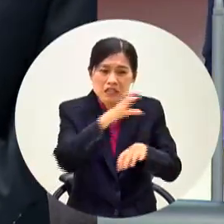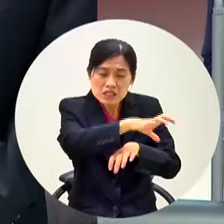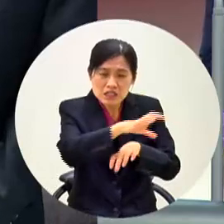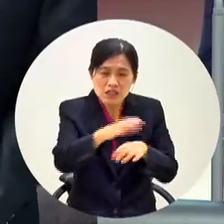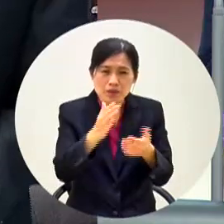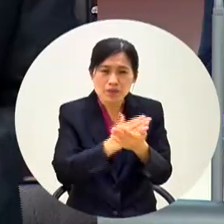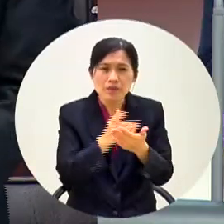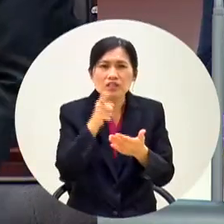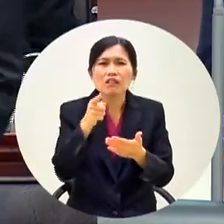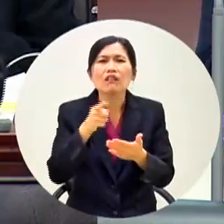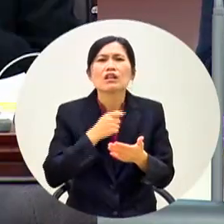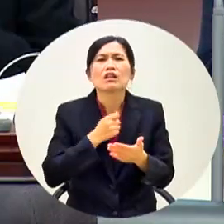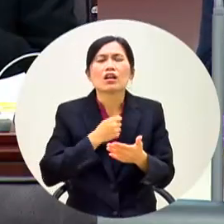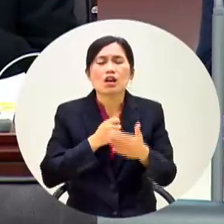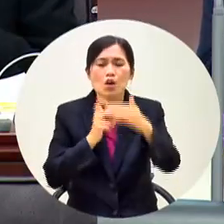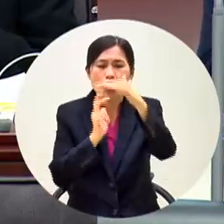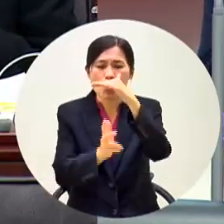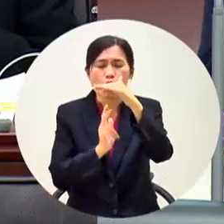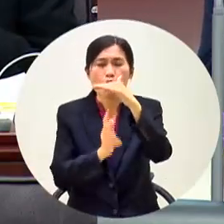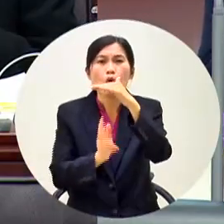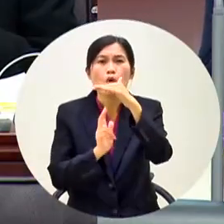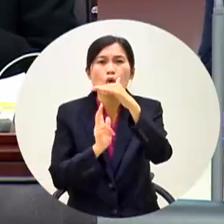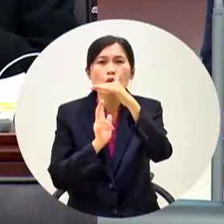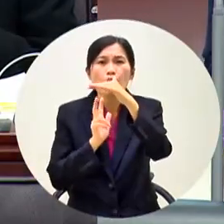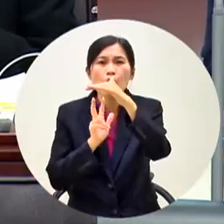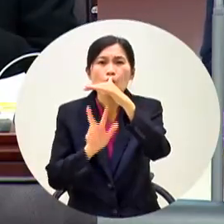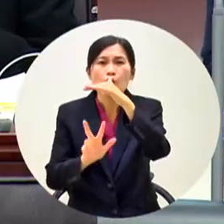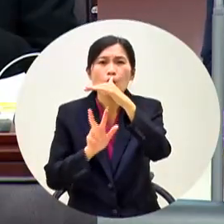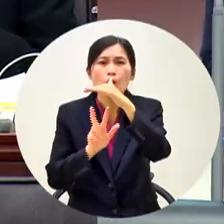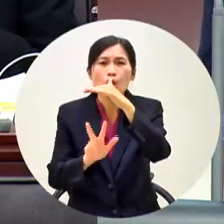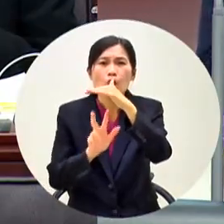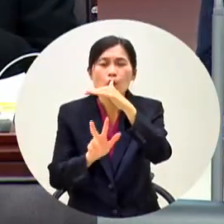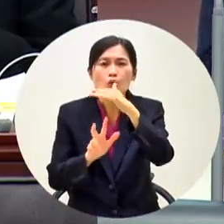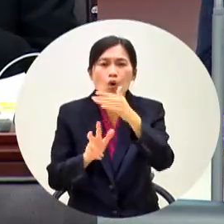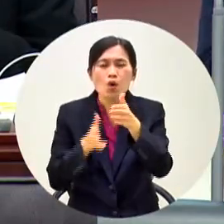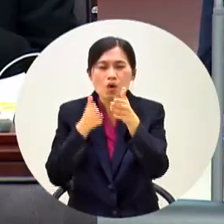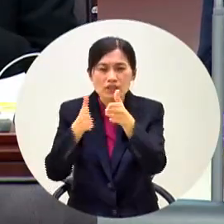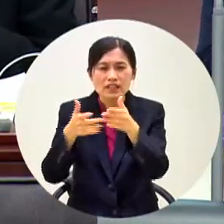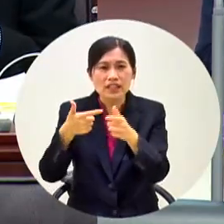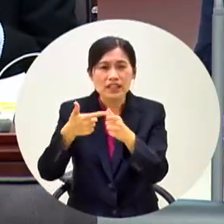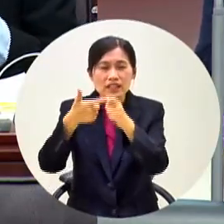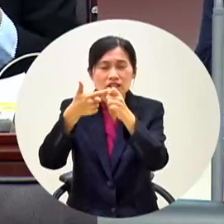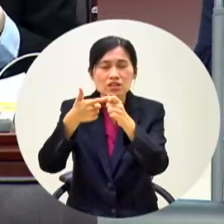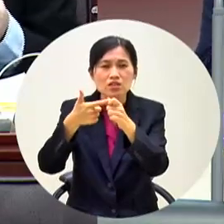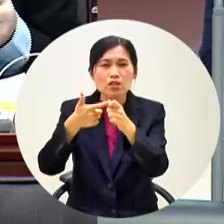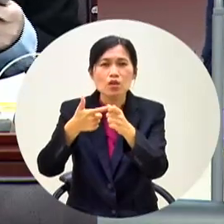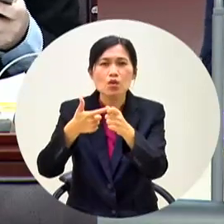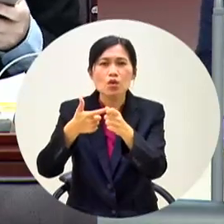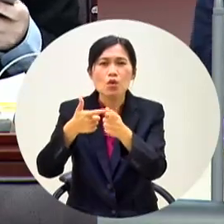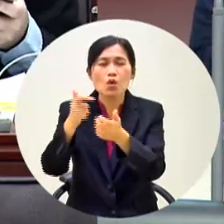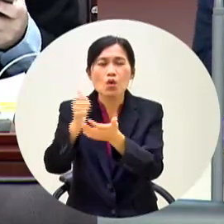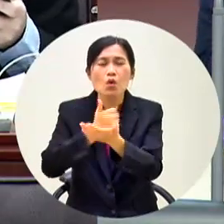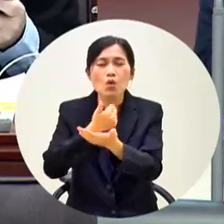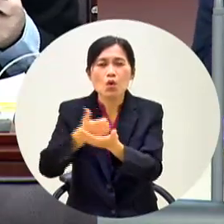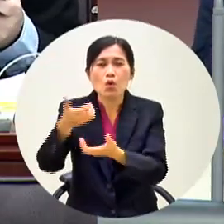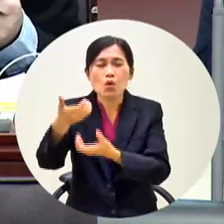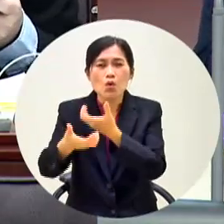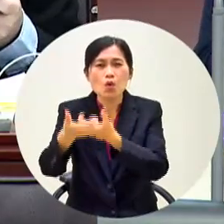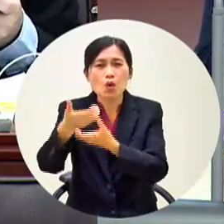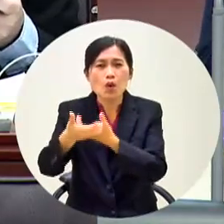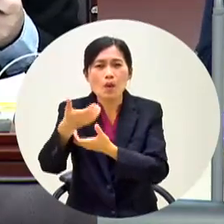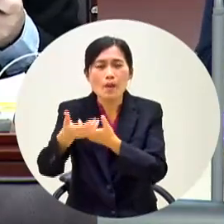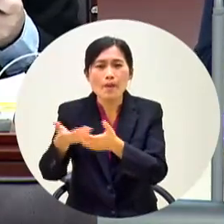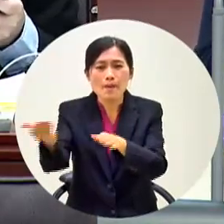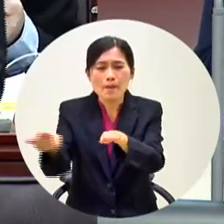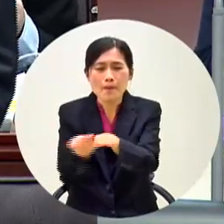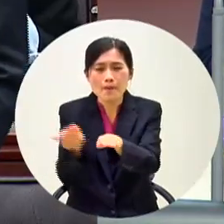道七号事实上是为了这个所谓的这个第六货柜码头将来也许新材料循环经济园区都可以使用的